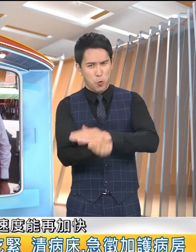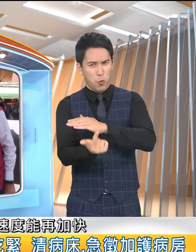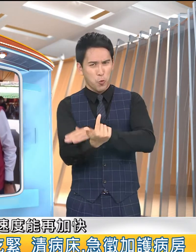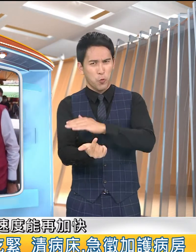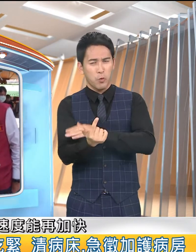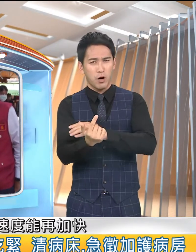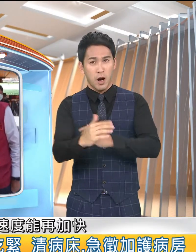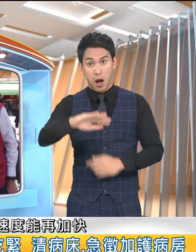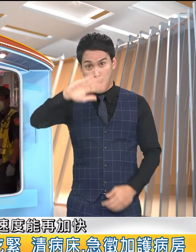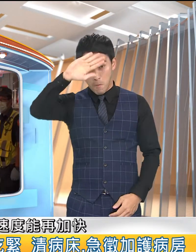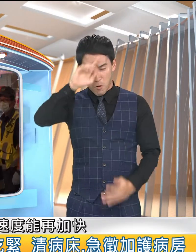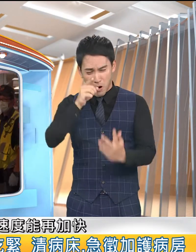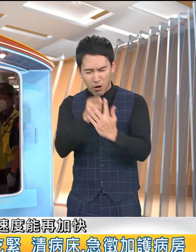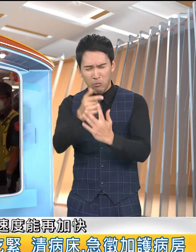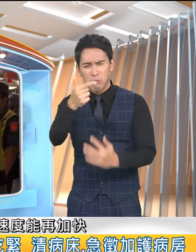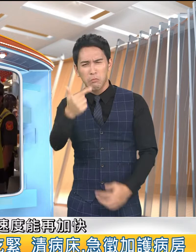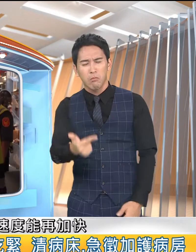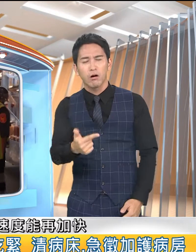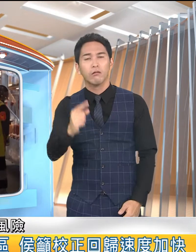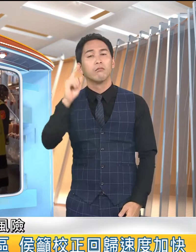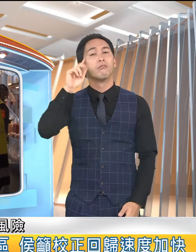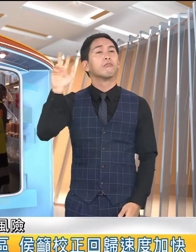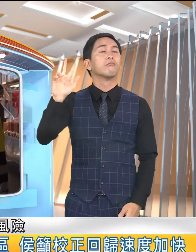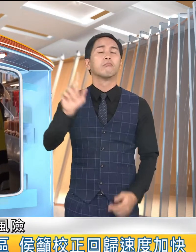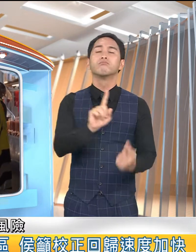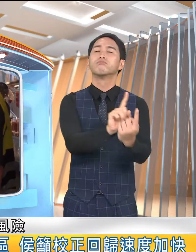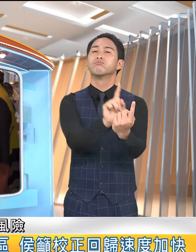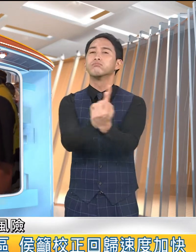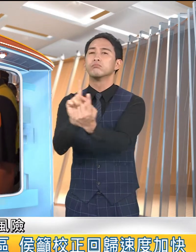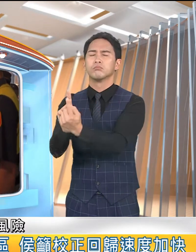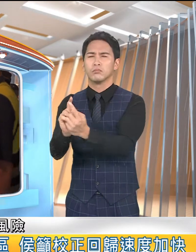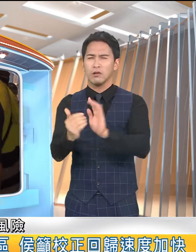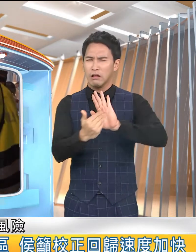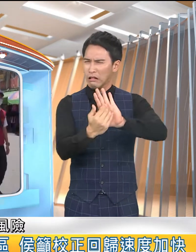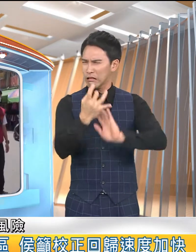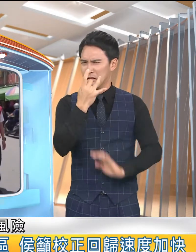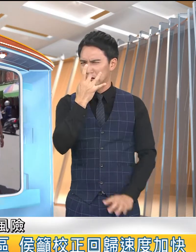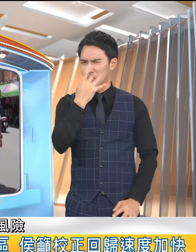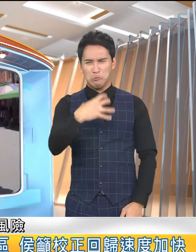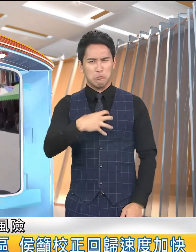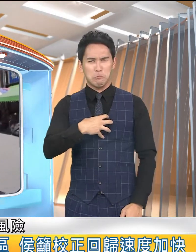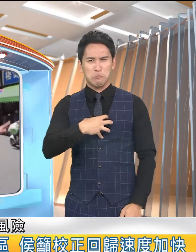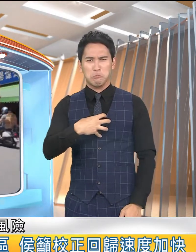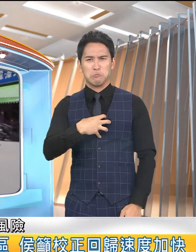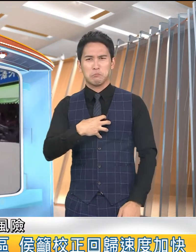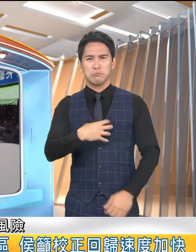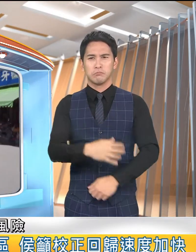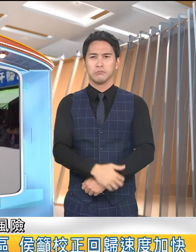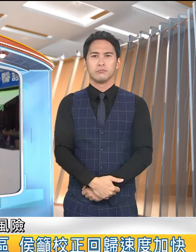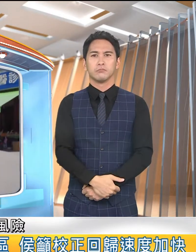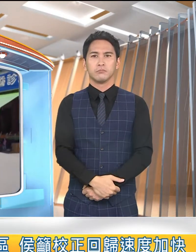希望校正回归的速度能够再加快，否则会造成地方风险。